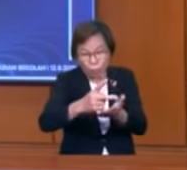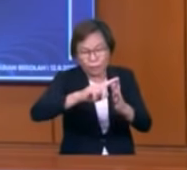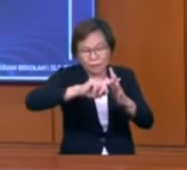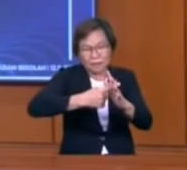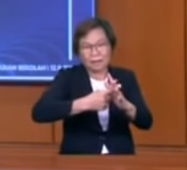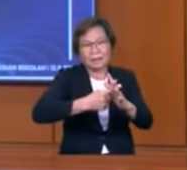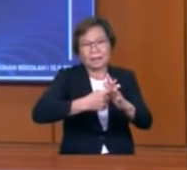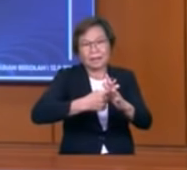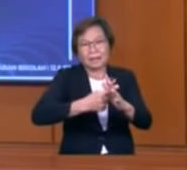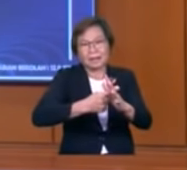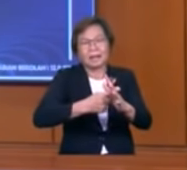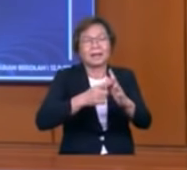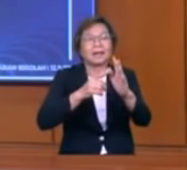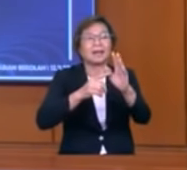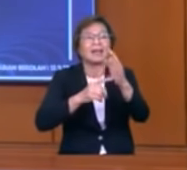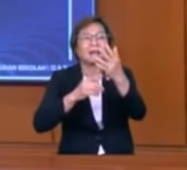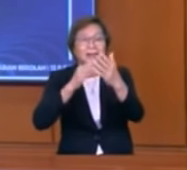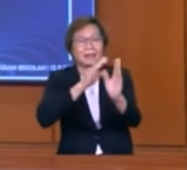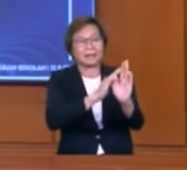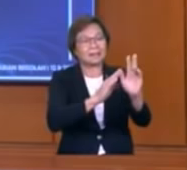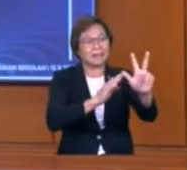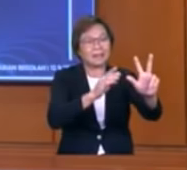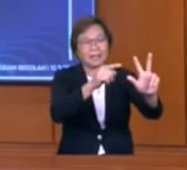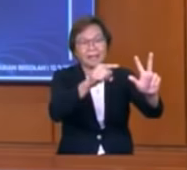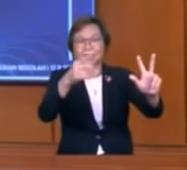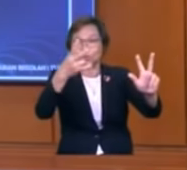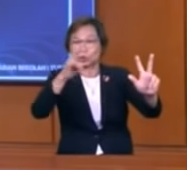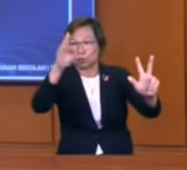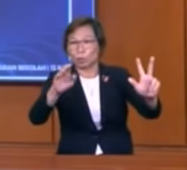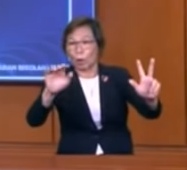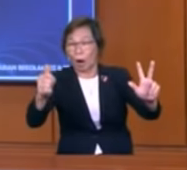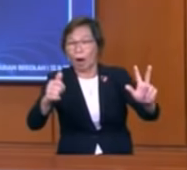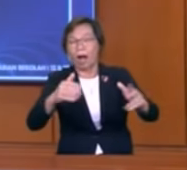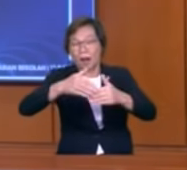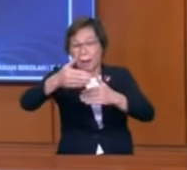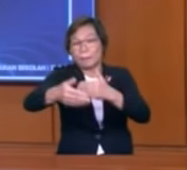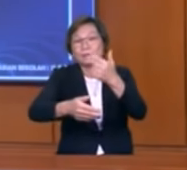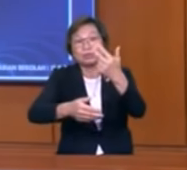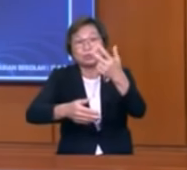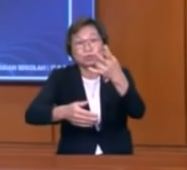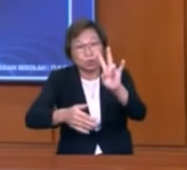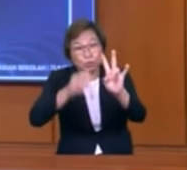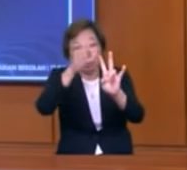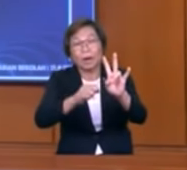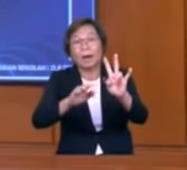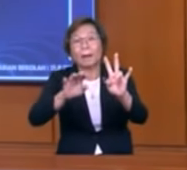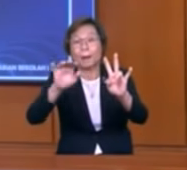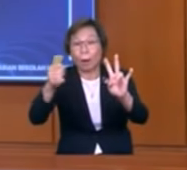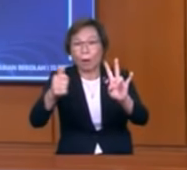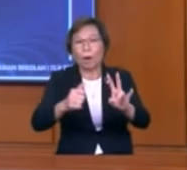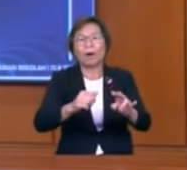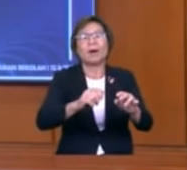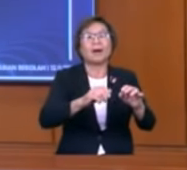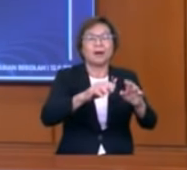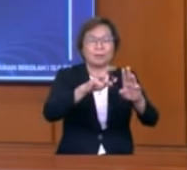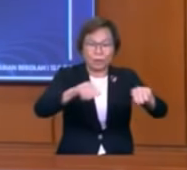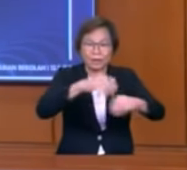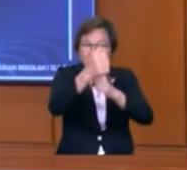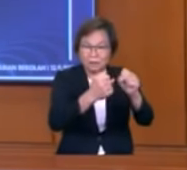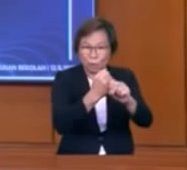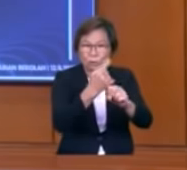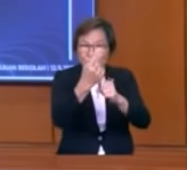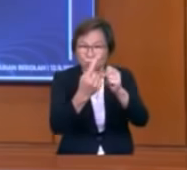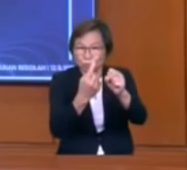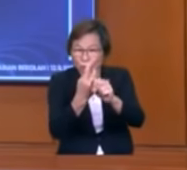bermula tinggal hingga 17 hari bulan lepas 17 murid tahap 1 yaitu murid tahun 12